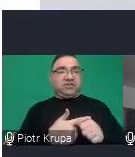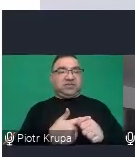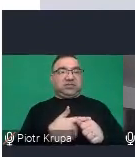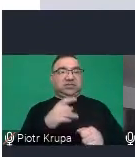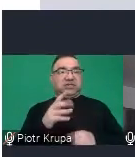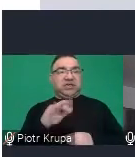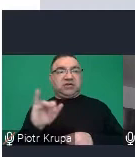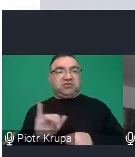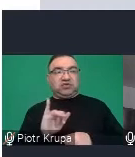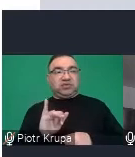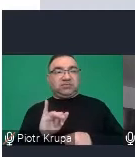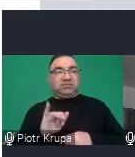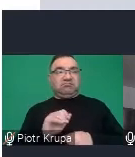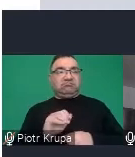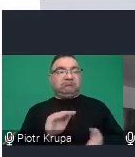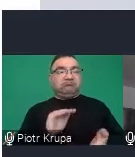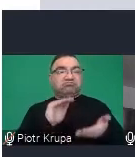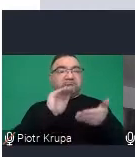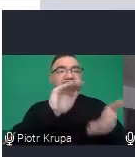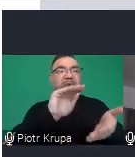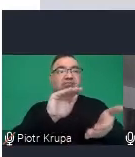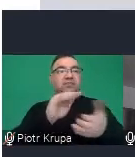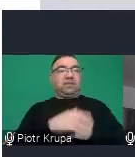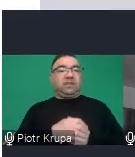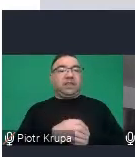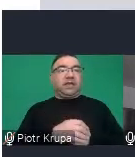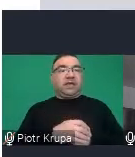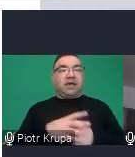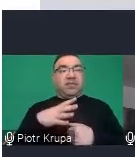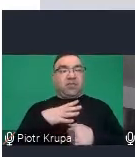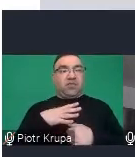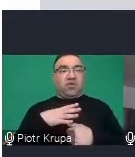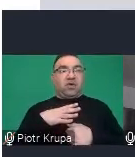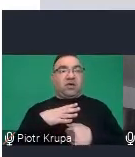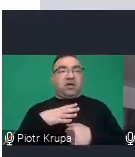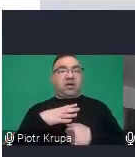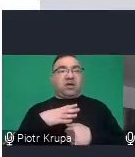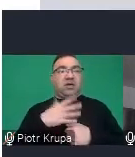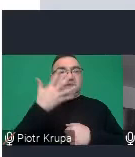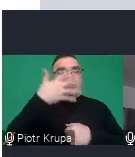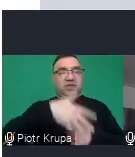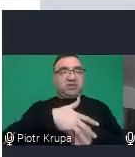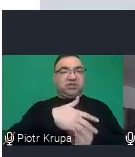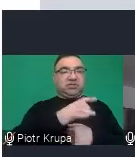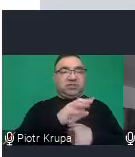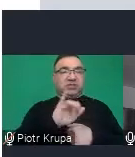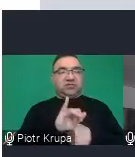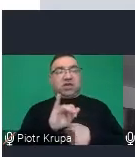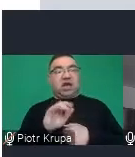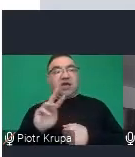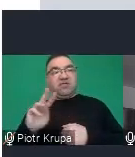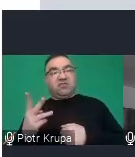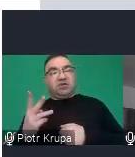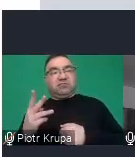1620 gigajouli, dostarczona do systemu w pierwszym przypadku, jak widzieliśmy na slajdzie poprzednim, to jest 5000 gigajouli, w drugim